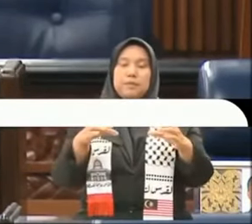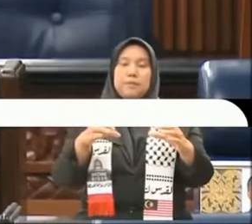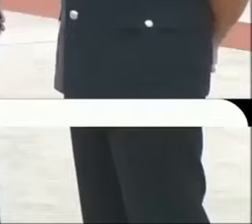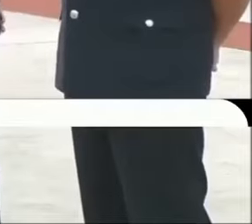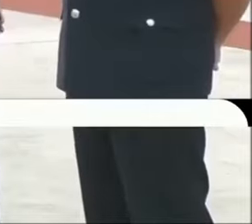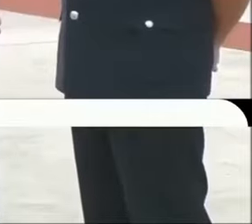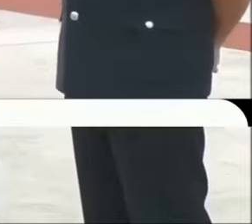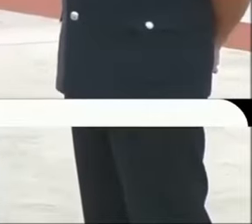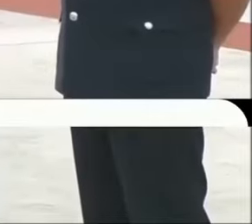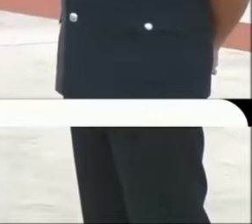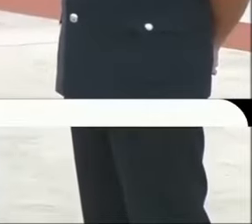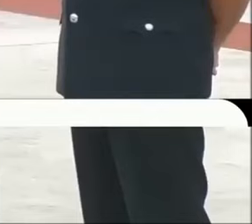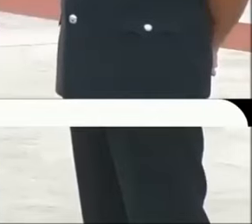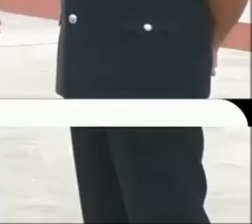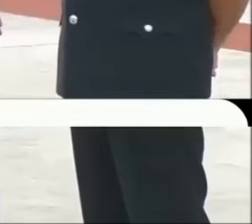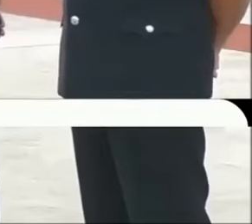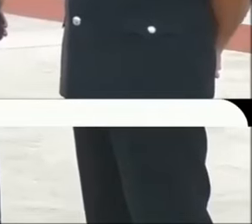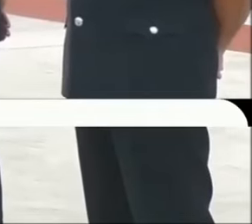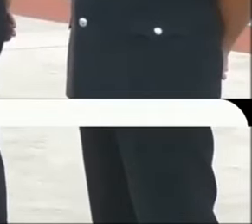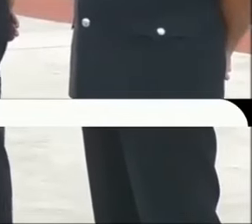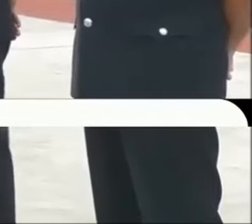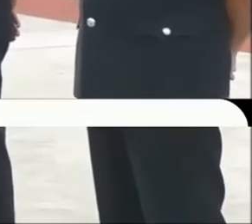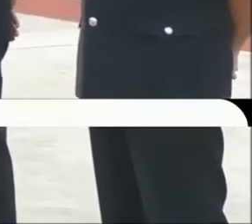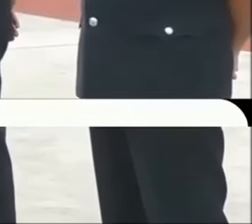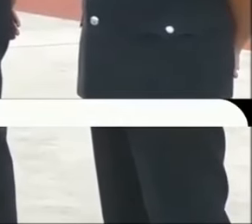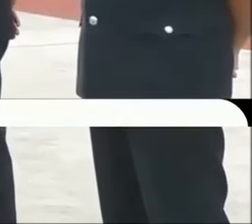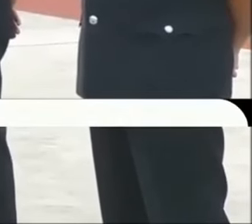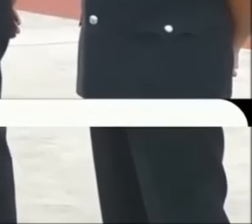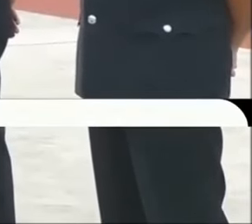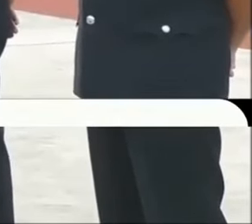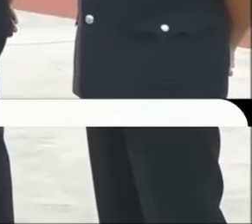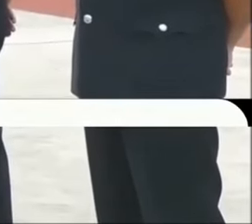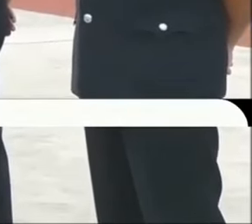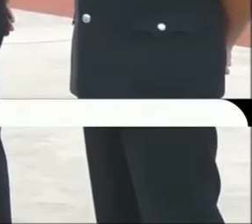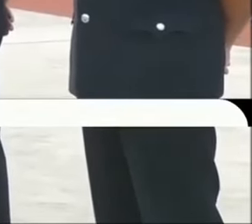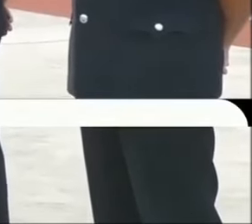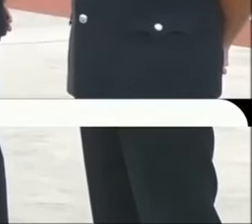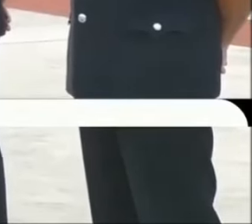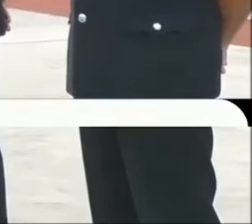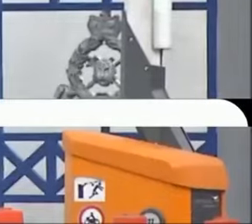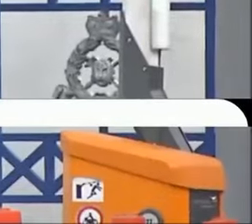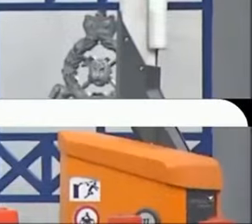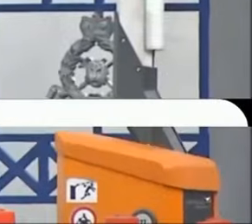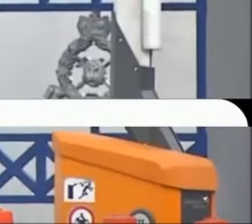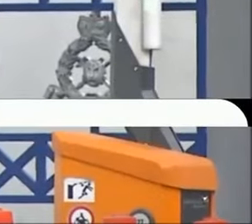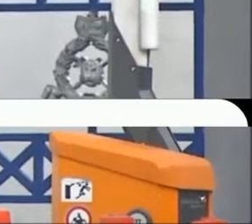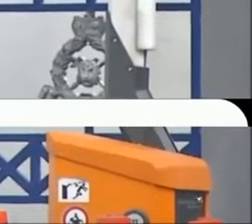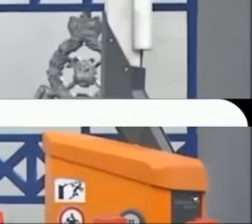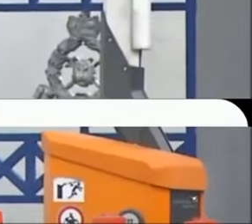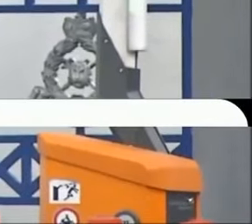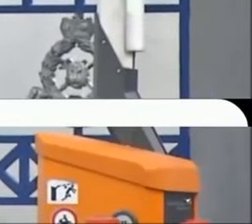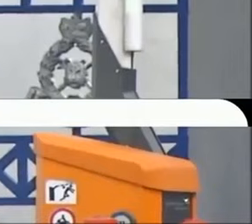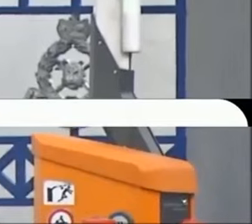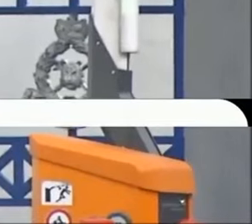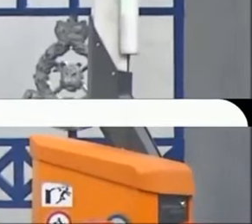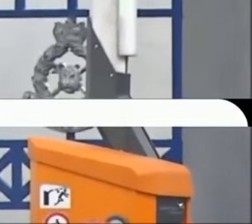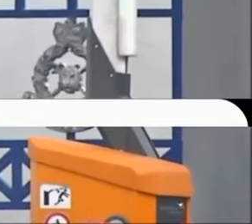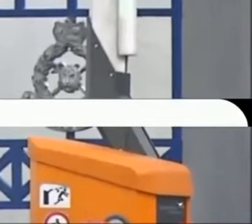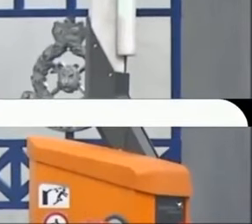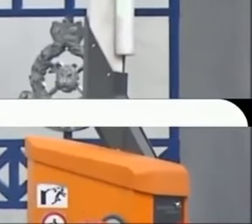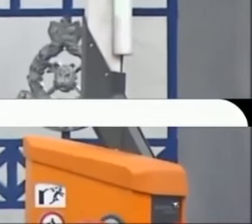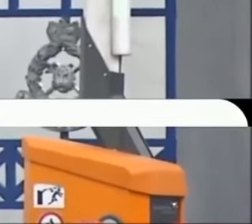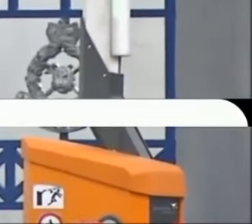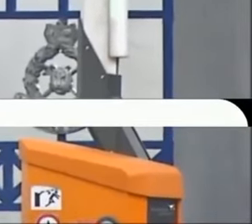pindaan tambah beliau tahap kepakaran dalam kalangan anggota penguatkuasa dipertingkatkan dari semasa ke semasa